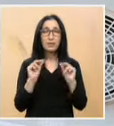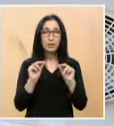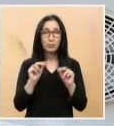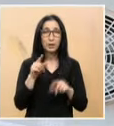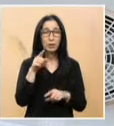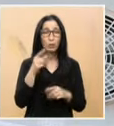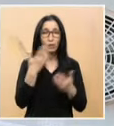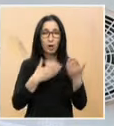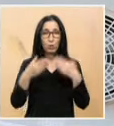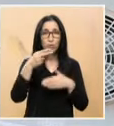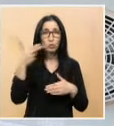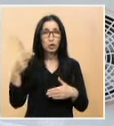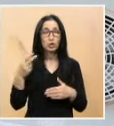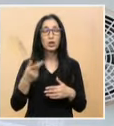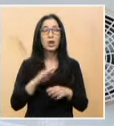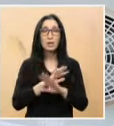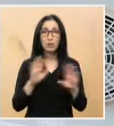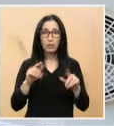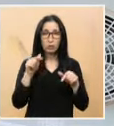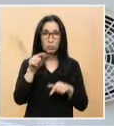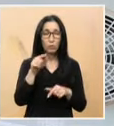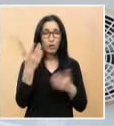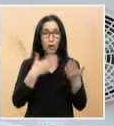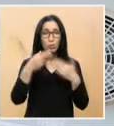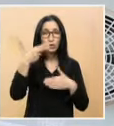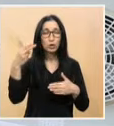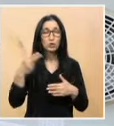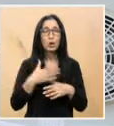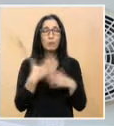съм възпитаник на това училище,